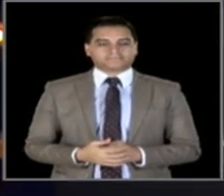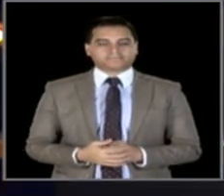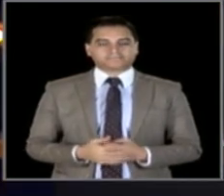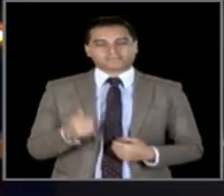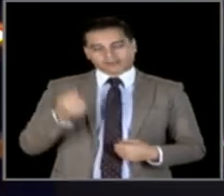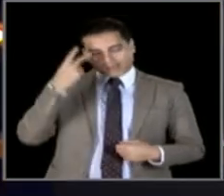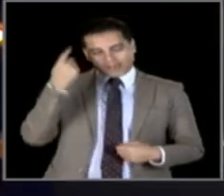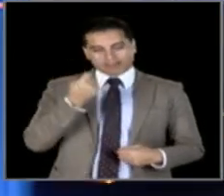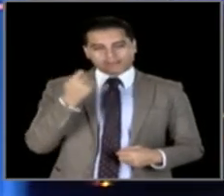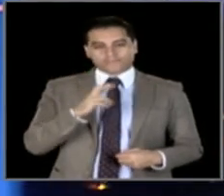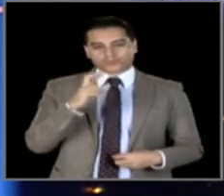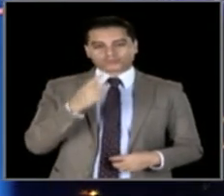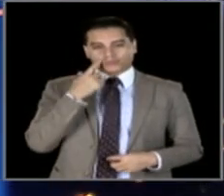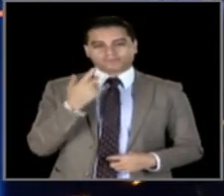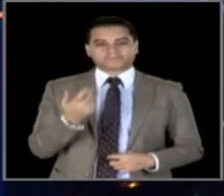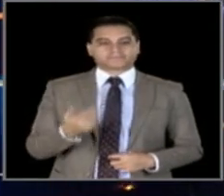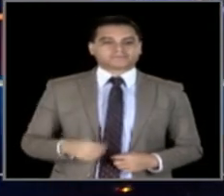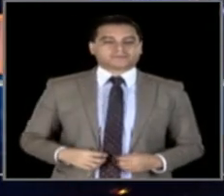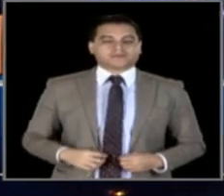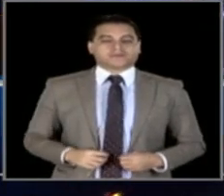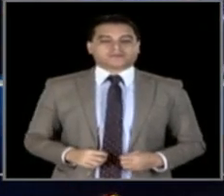أدب والسؤال.